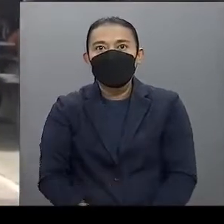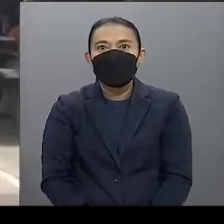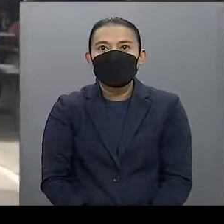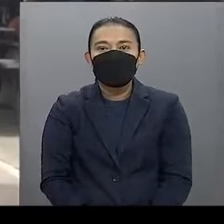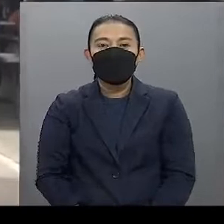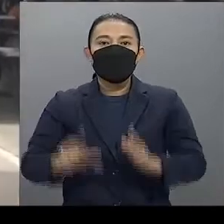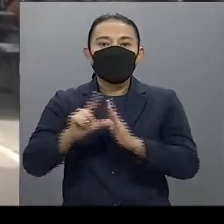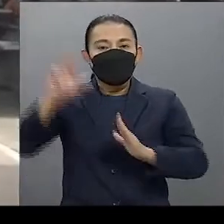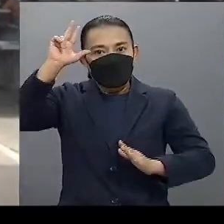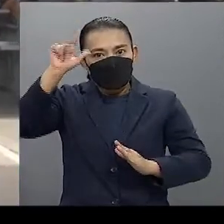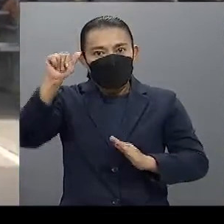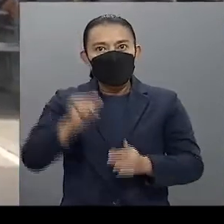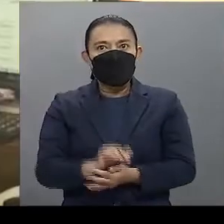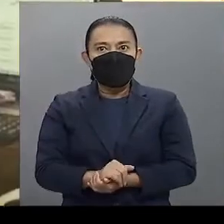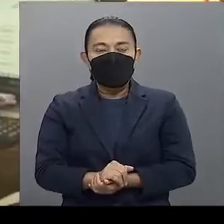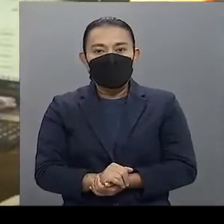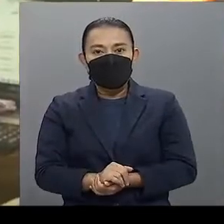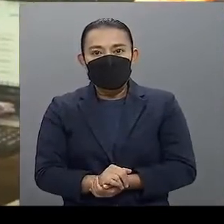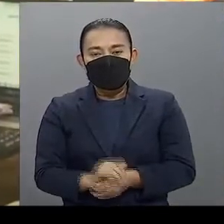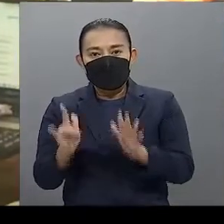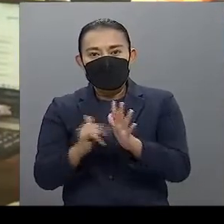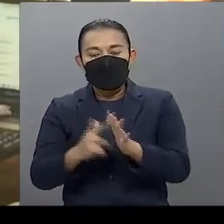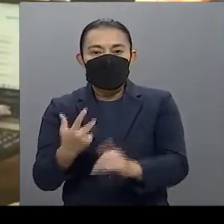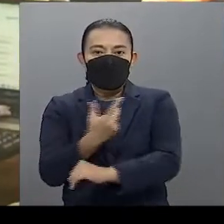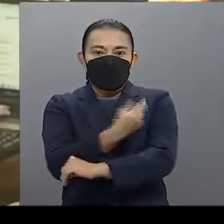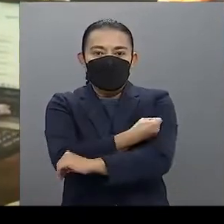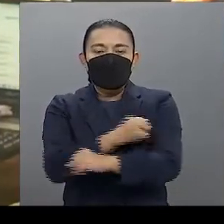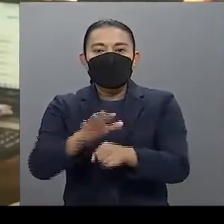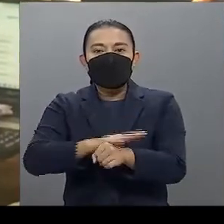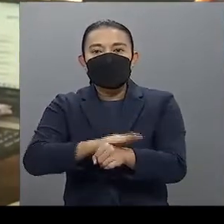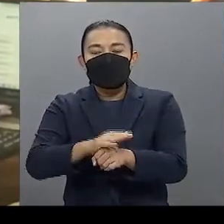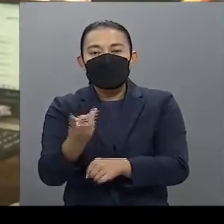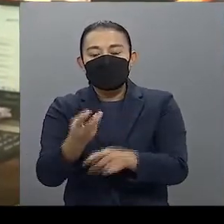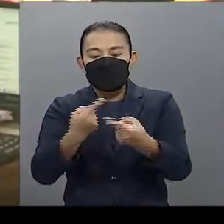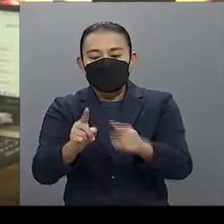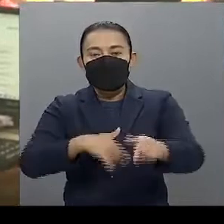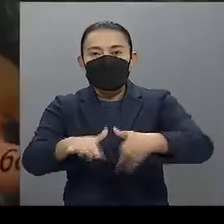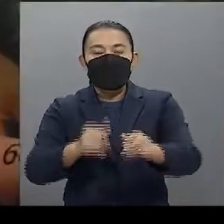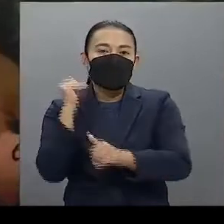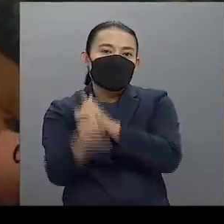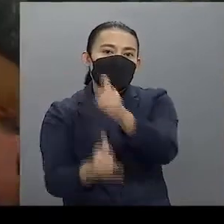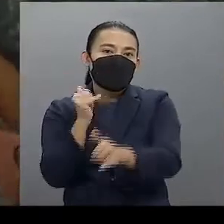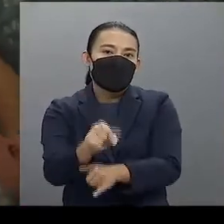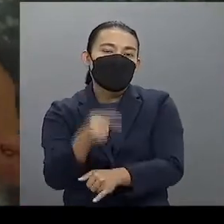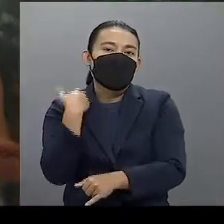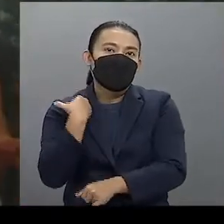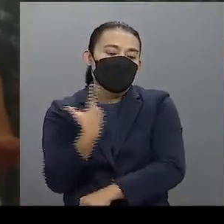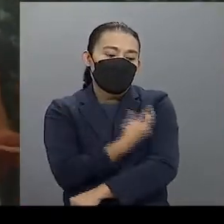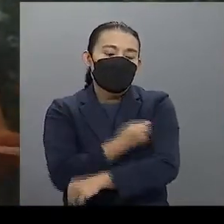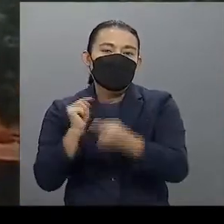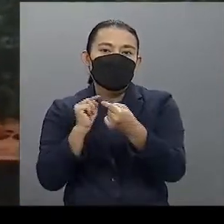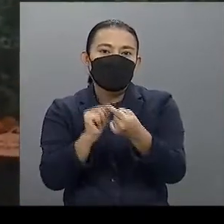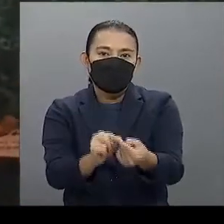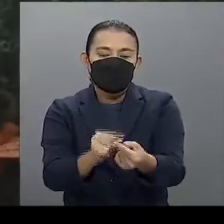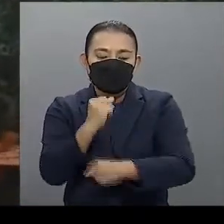ครับแม้จะได้รับการจัดสรรวัคซีนครูวิทย์ไม่มากนักแต่ว่าประชาชนก็ทยอยเข้ารับการฉีดวัคซีนต่อเนื่องทั้งผู้สูงอายุ